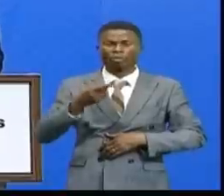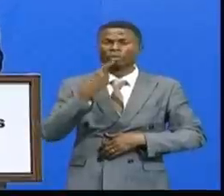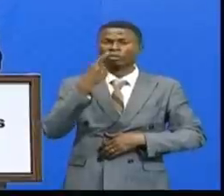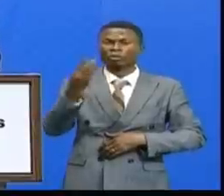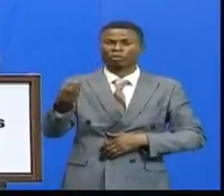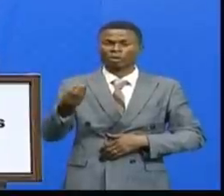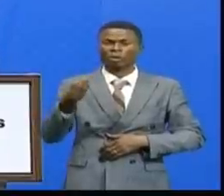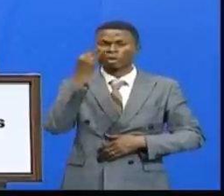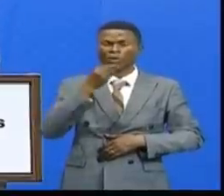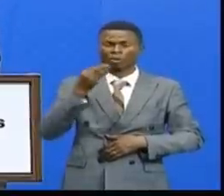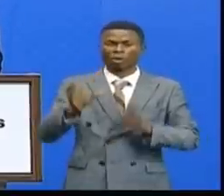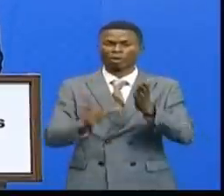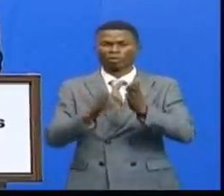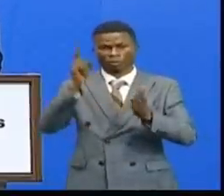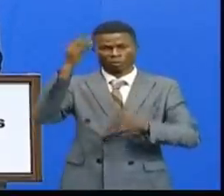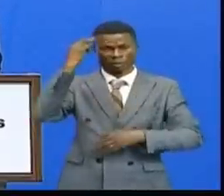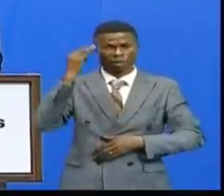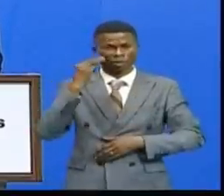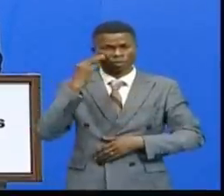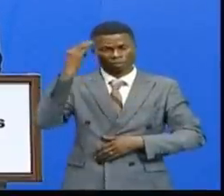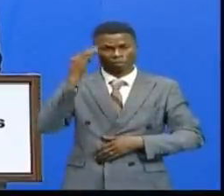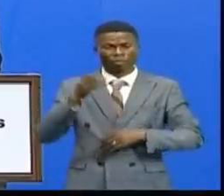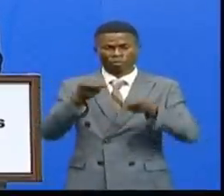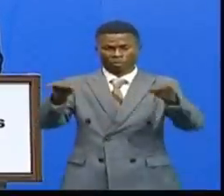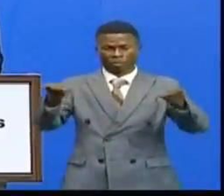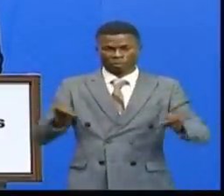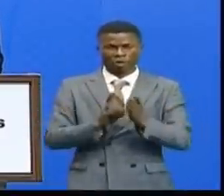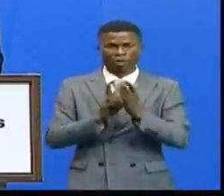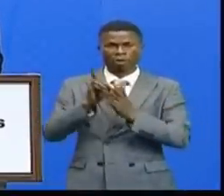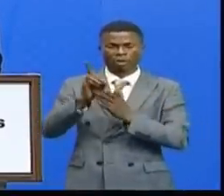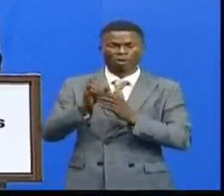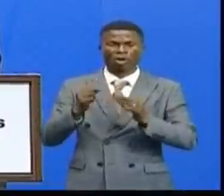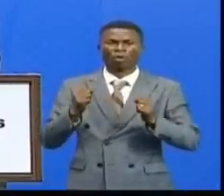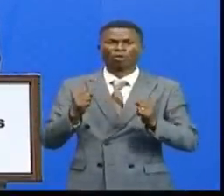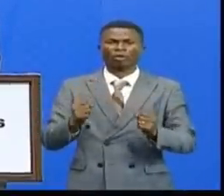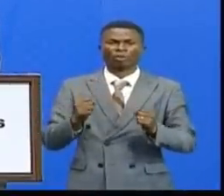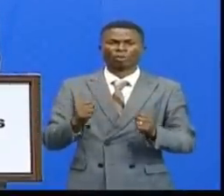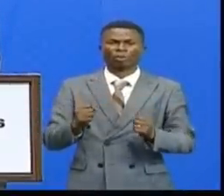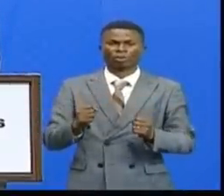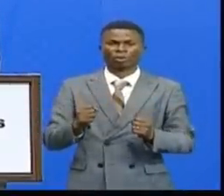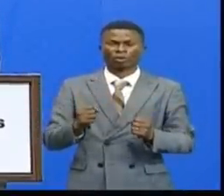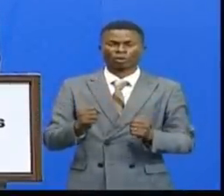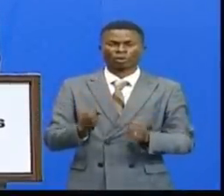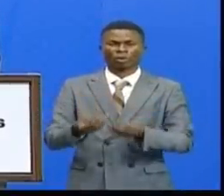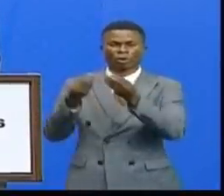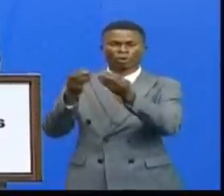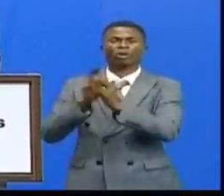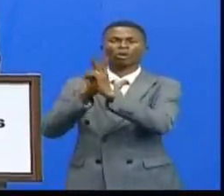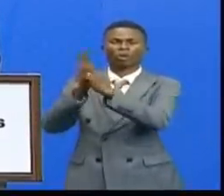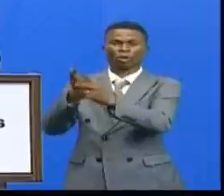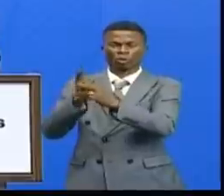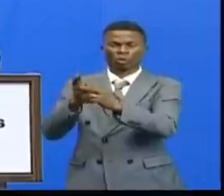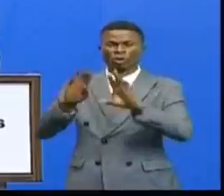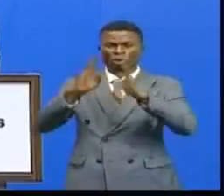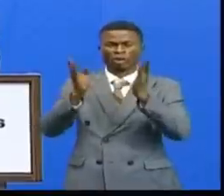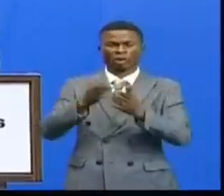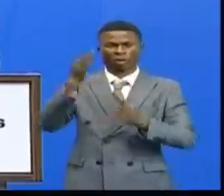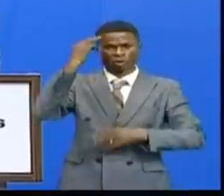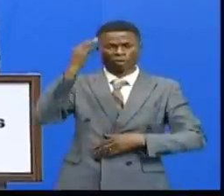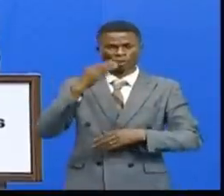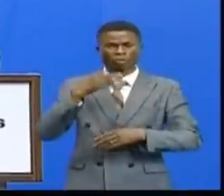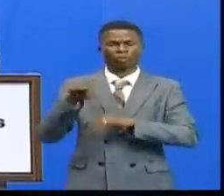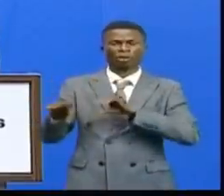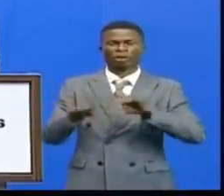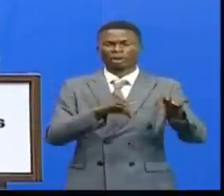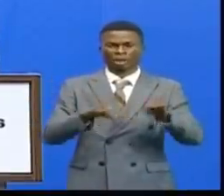parole à la vice-première ministre, ministre de l'Environnement et Développement Durable, qui a fait le point au Conseil du déroulement